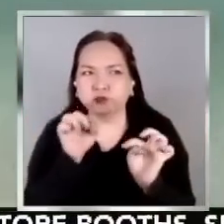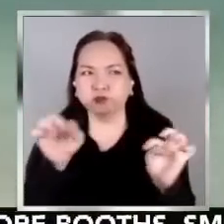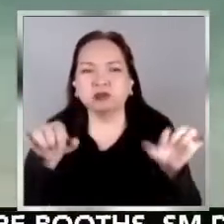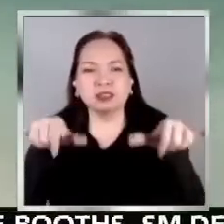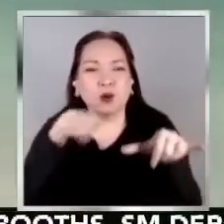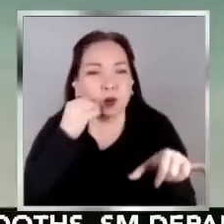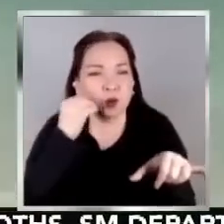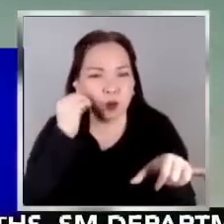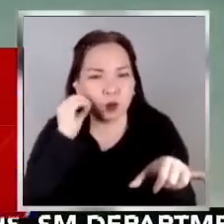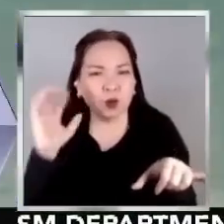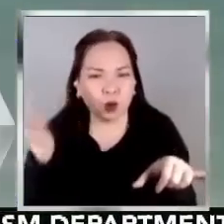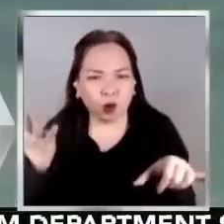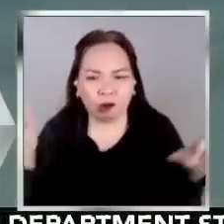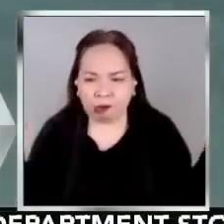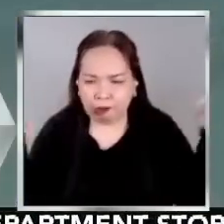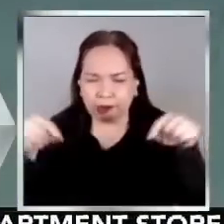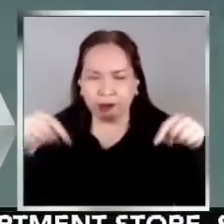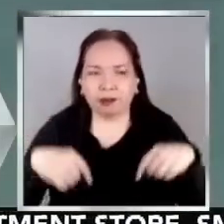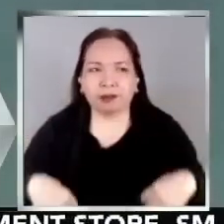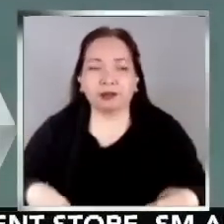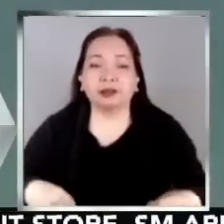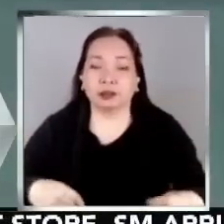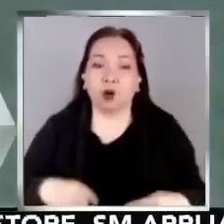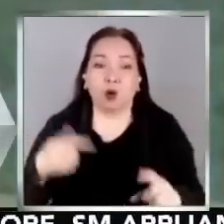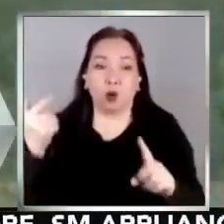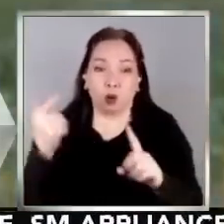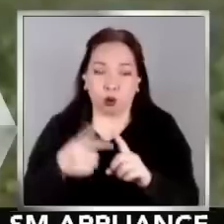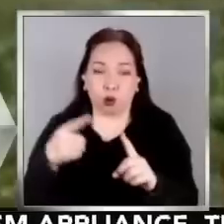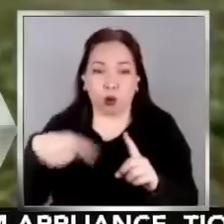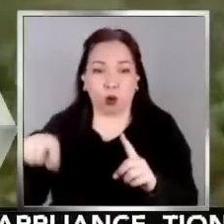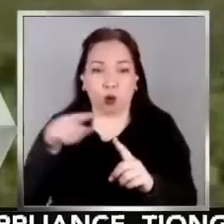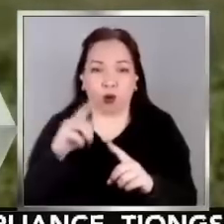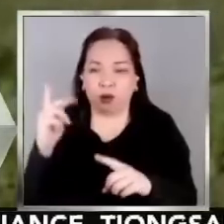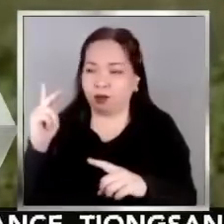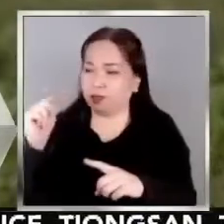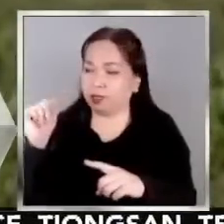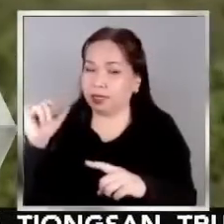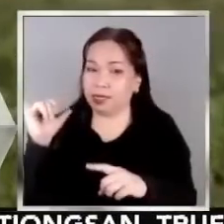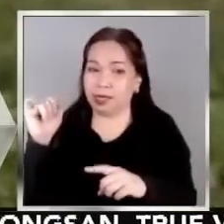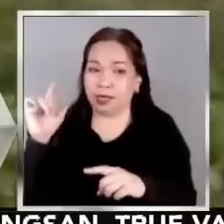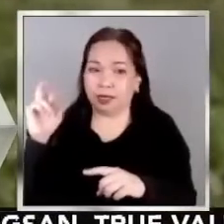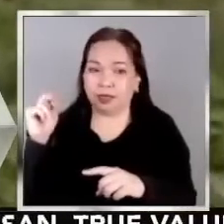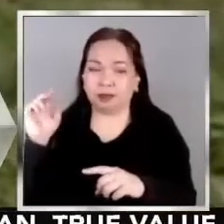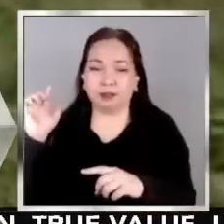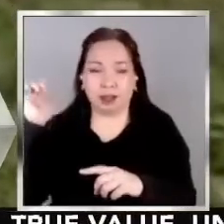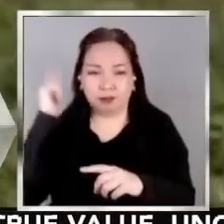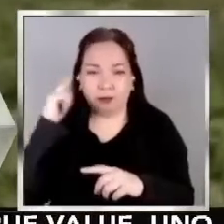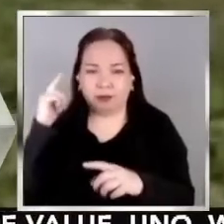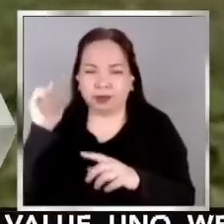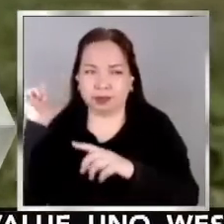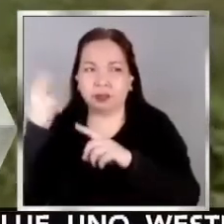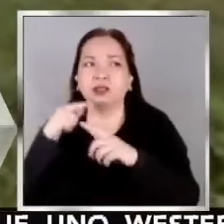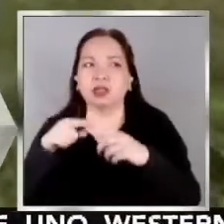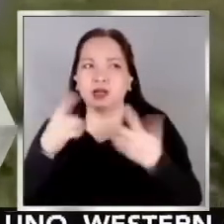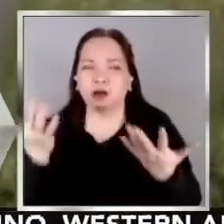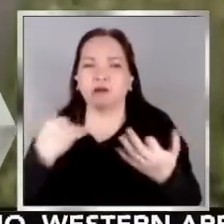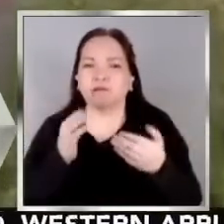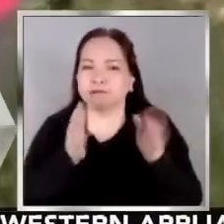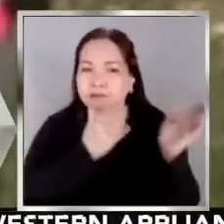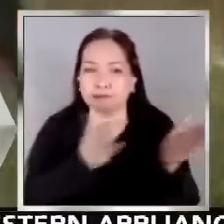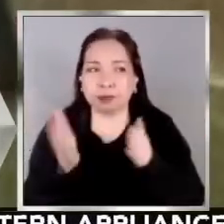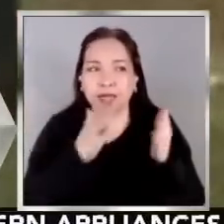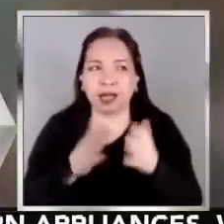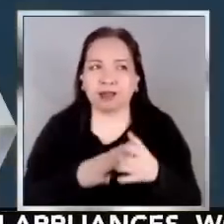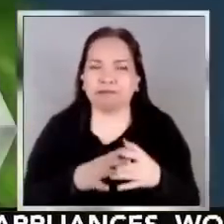Target ng munisipalidad ng Kalayaan na makita ng mas nakararaming tao. Kaya nila inorganisa ang Great Kalayaan Expedition, isang tourism project